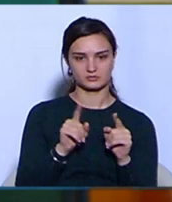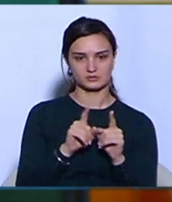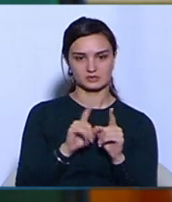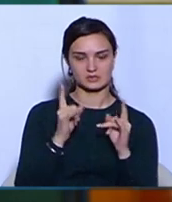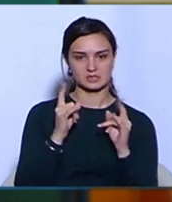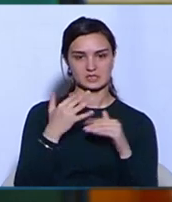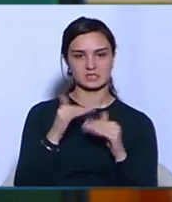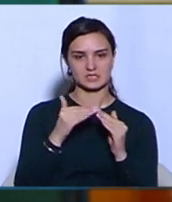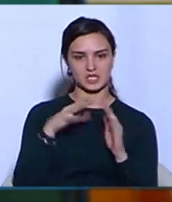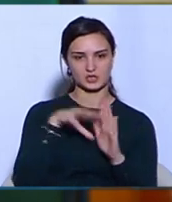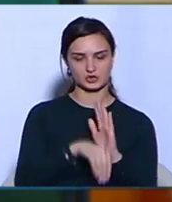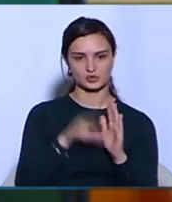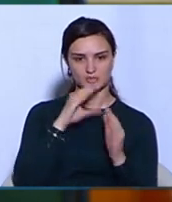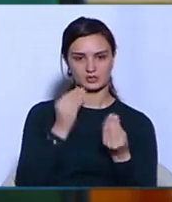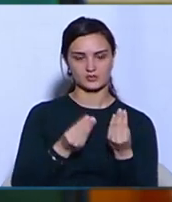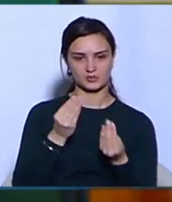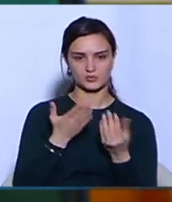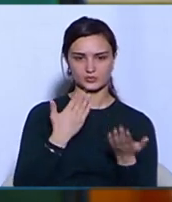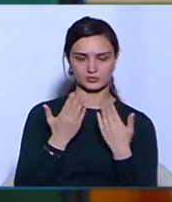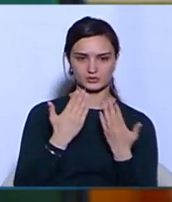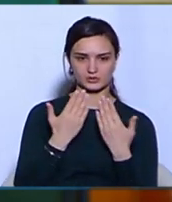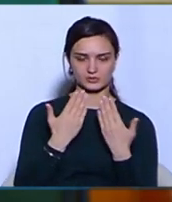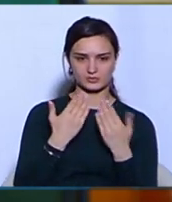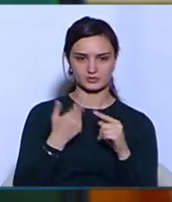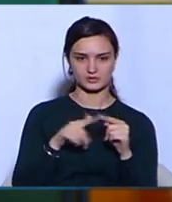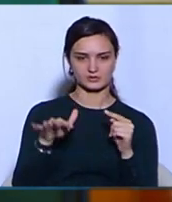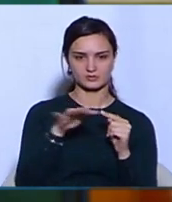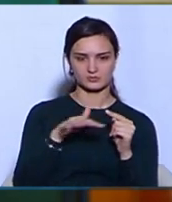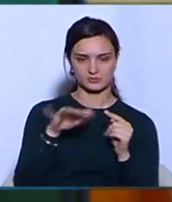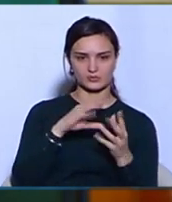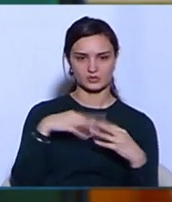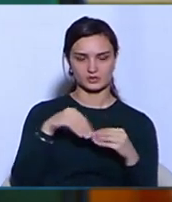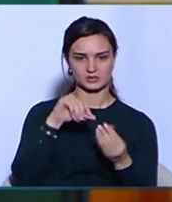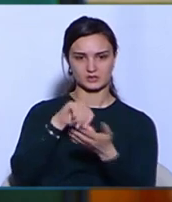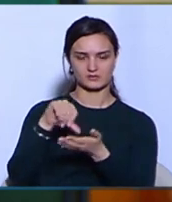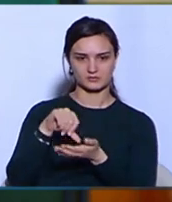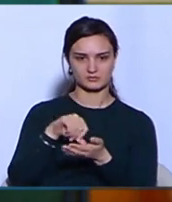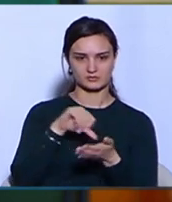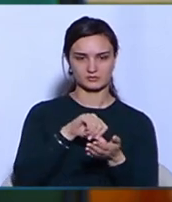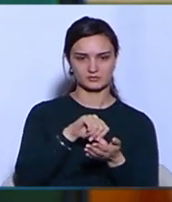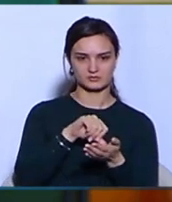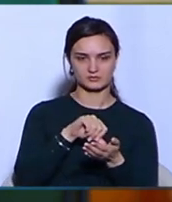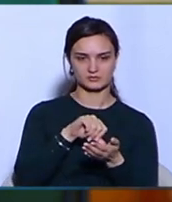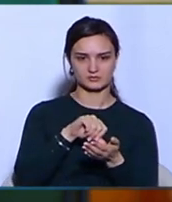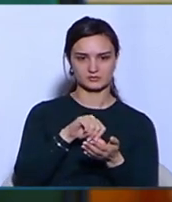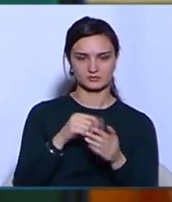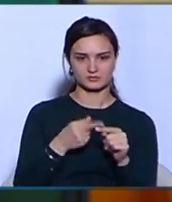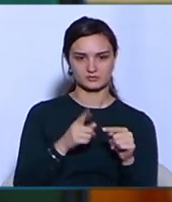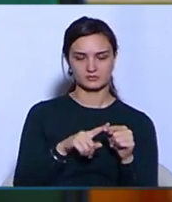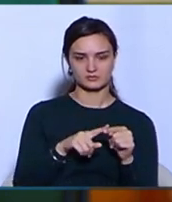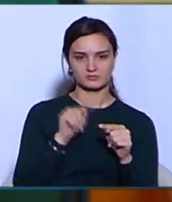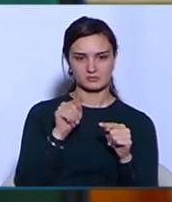სახლის გარემოში, როდესაც თამაშობს და ურთიერთობს გარშემოყოფებთან, ოჯახის წევრებთან, რამდენად მრავალფეროვანია აქვს თუ არა